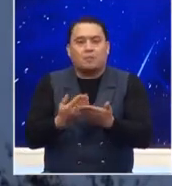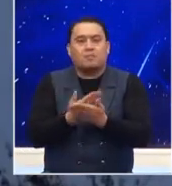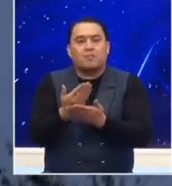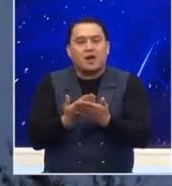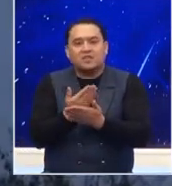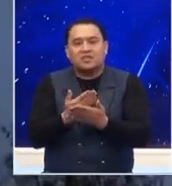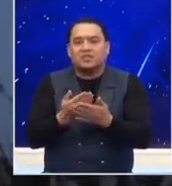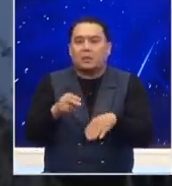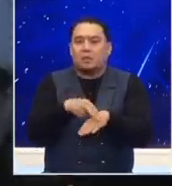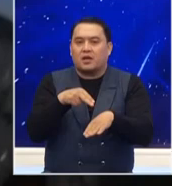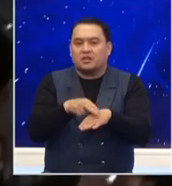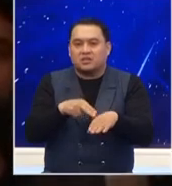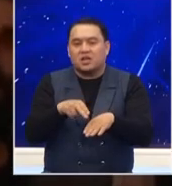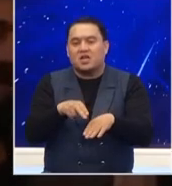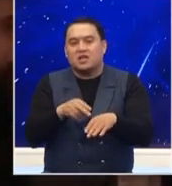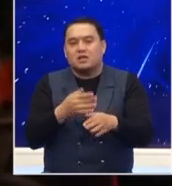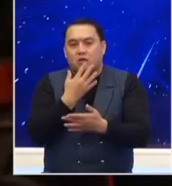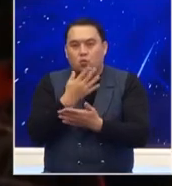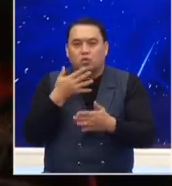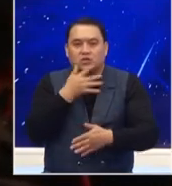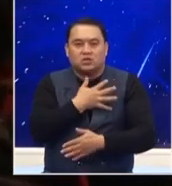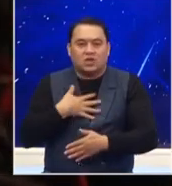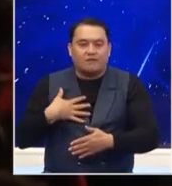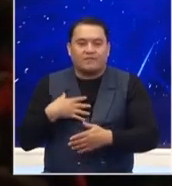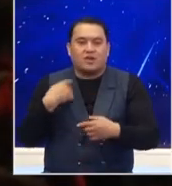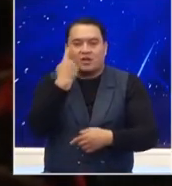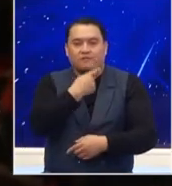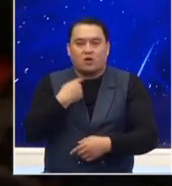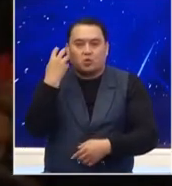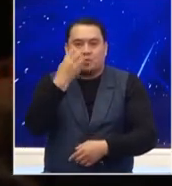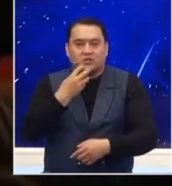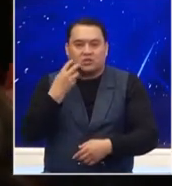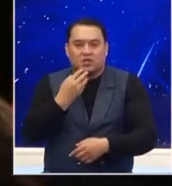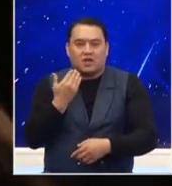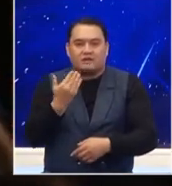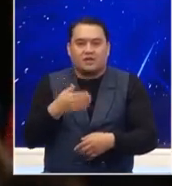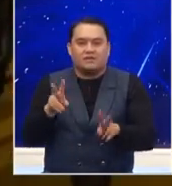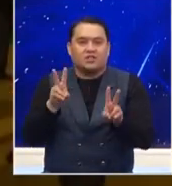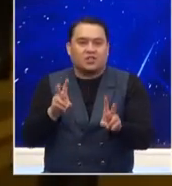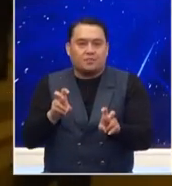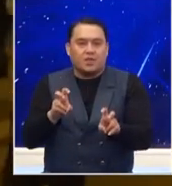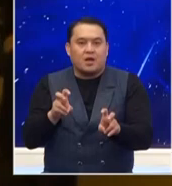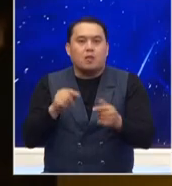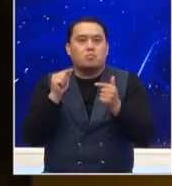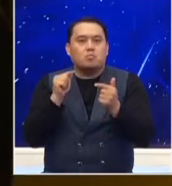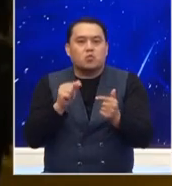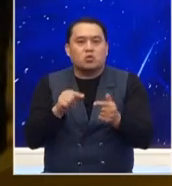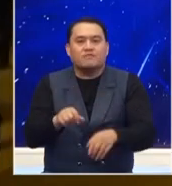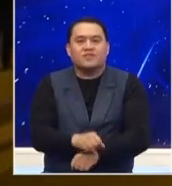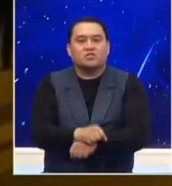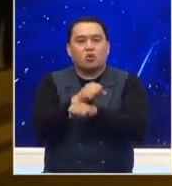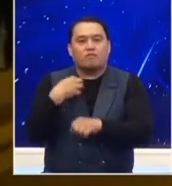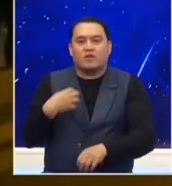полицейских при исполнении в целях нанести ущерб их физической или психологической неприкосновенности. Против